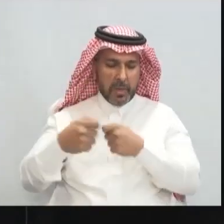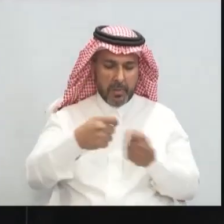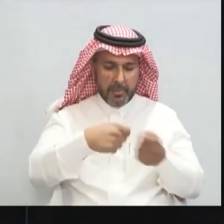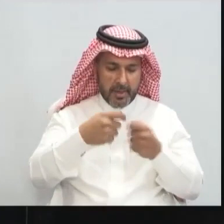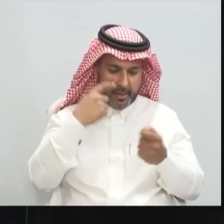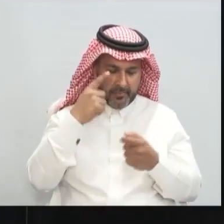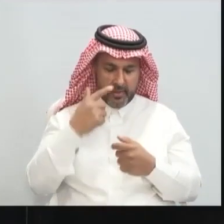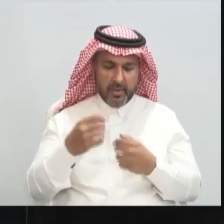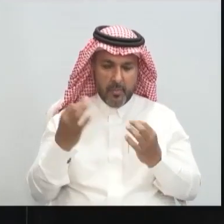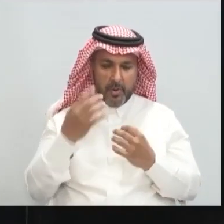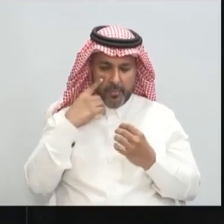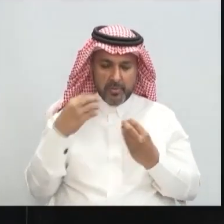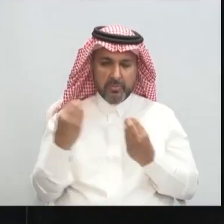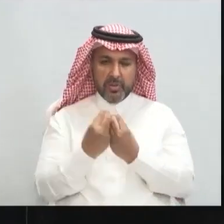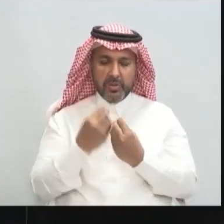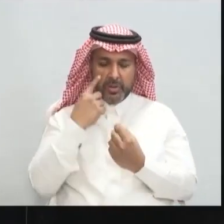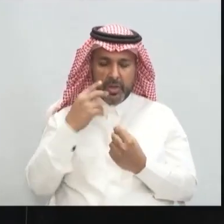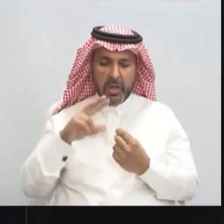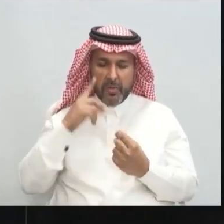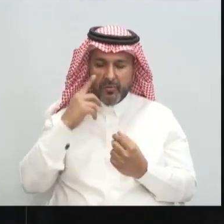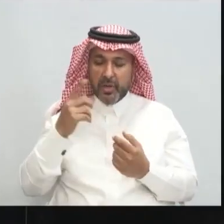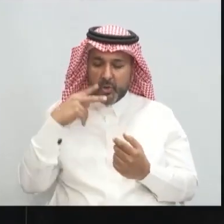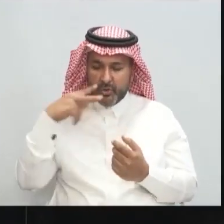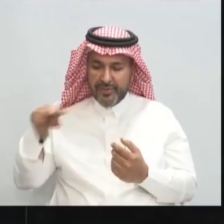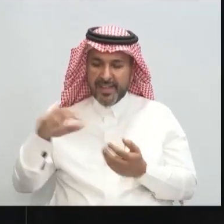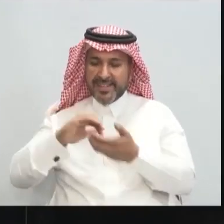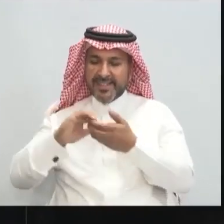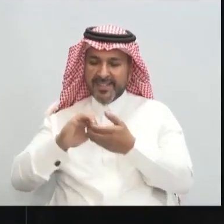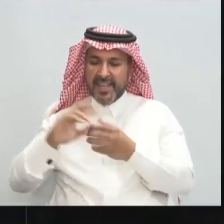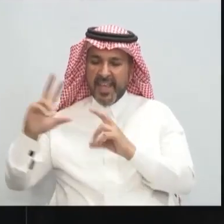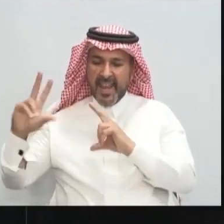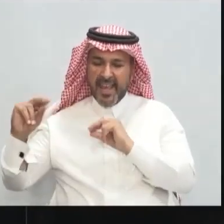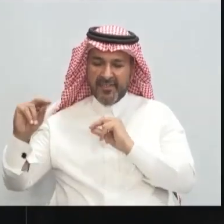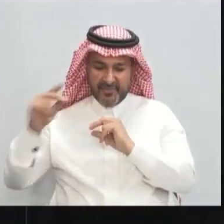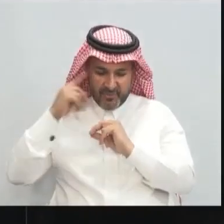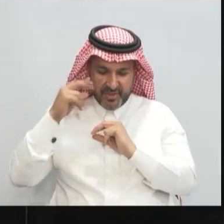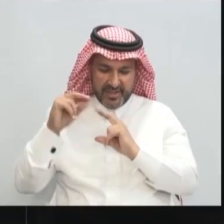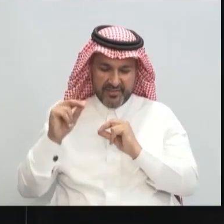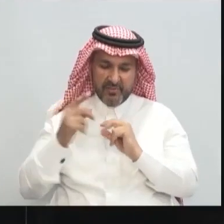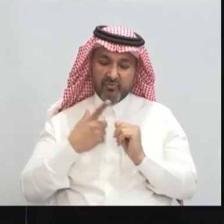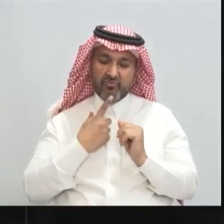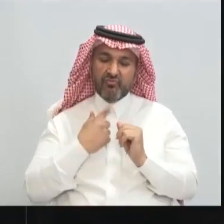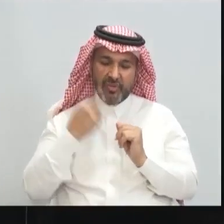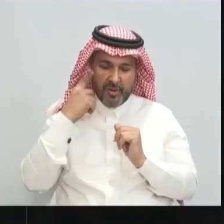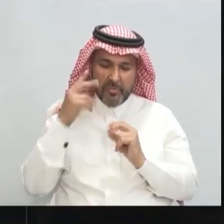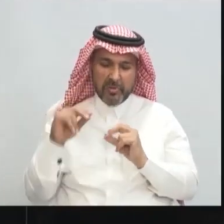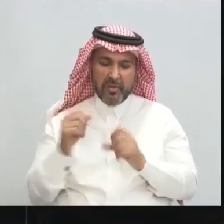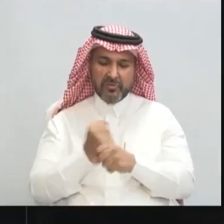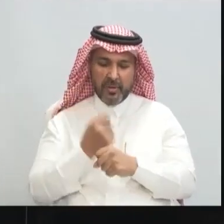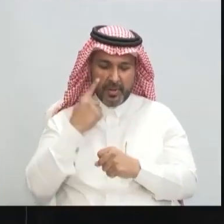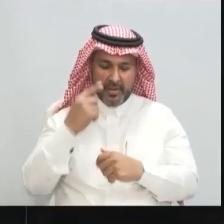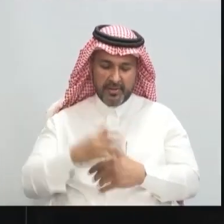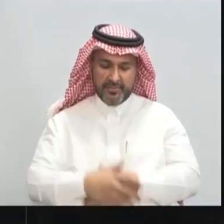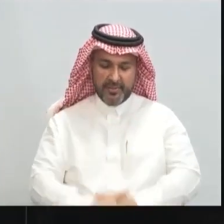نظير اهتمامات معينه تعرفت على زميل اخر او في العمل في قسم المبيعات وبالتالي بعد